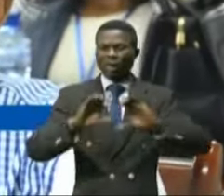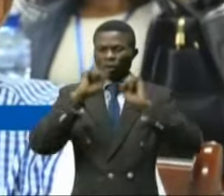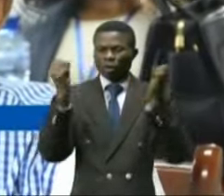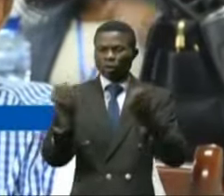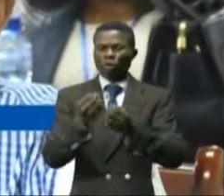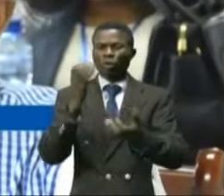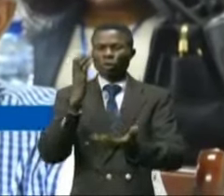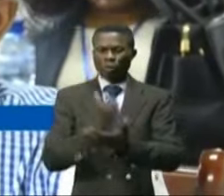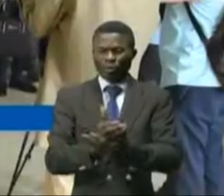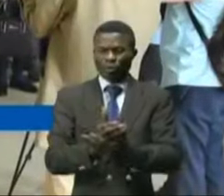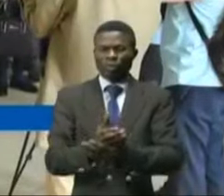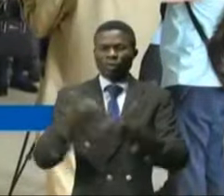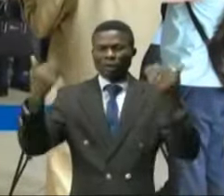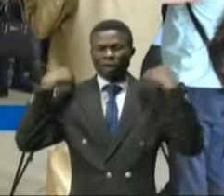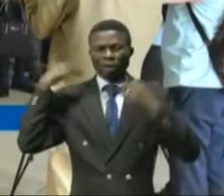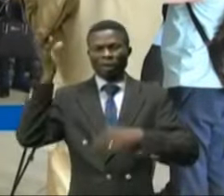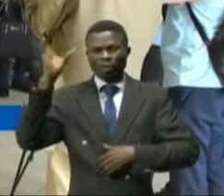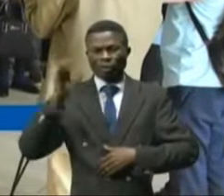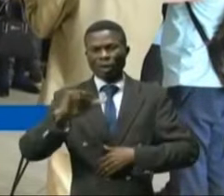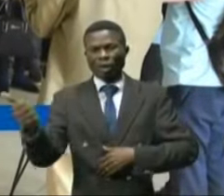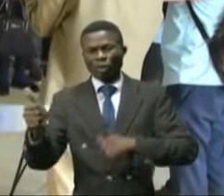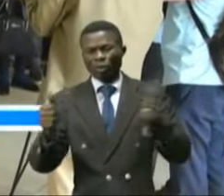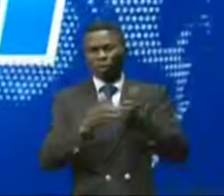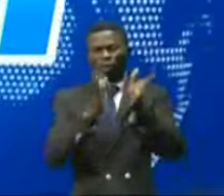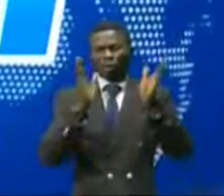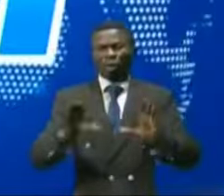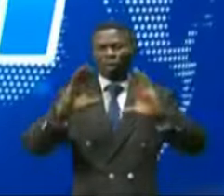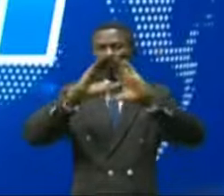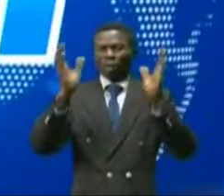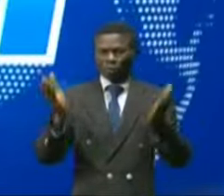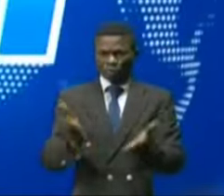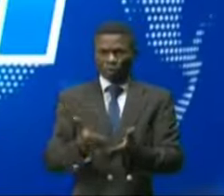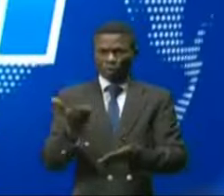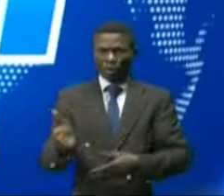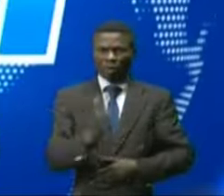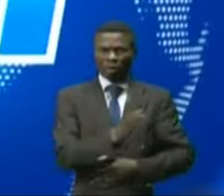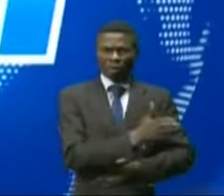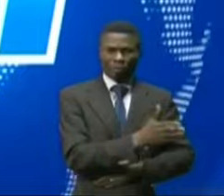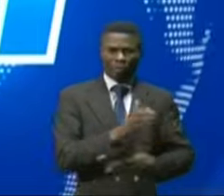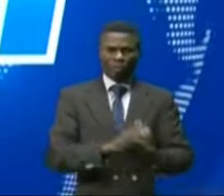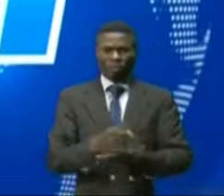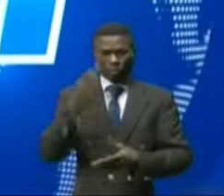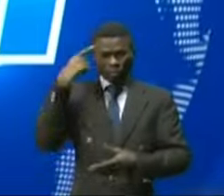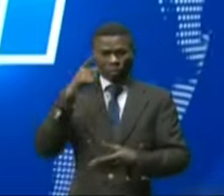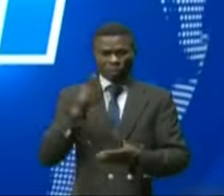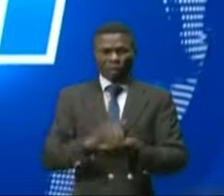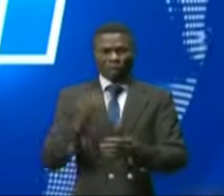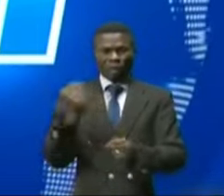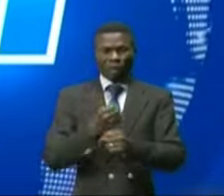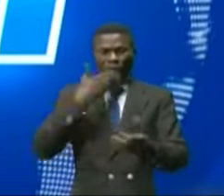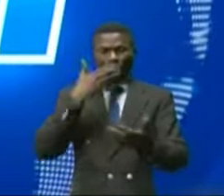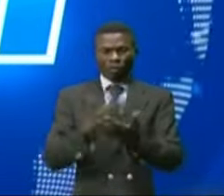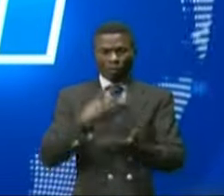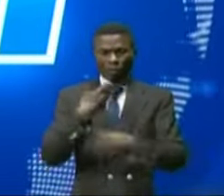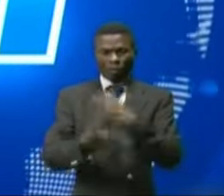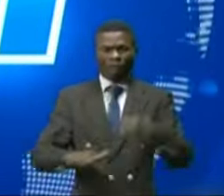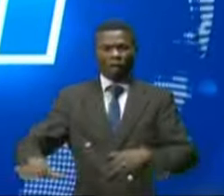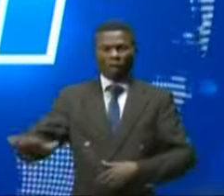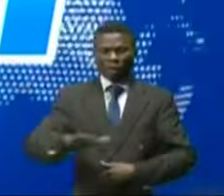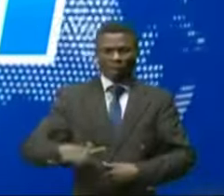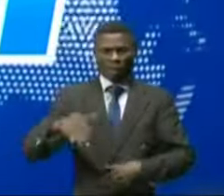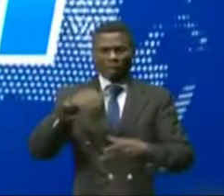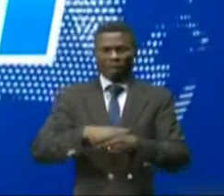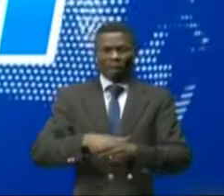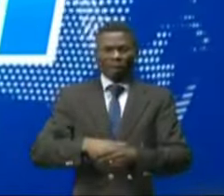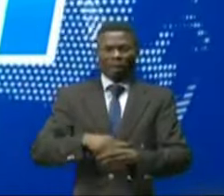chef coutumier et autres leaders communautaires. Pour des bons et loyaux services rendus à la nation au sein